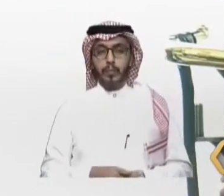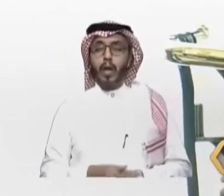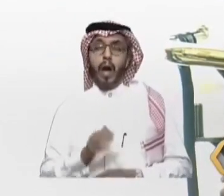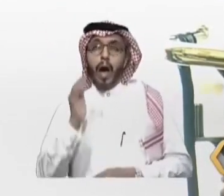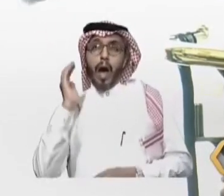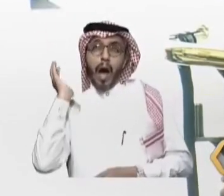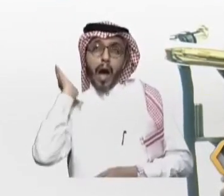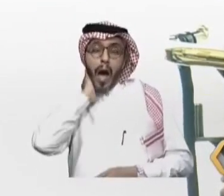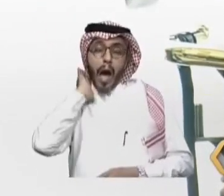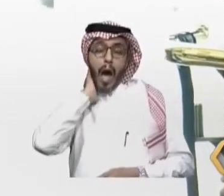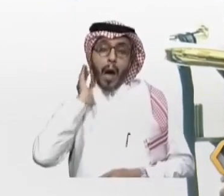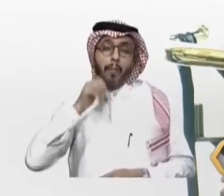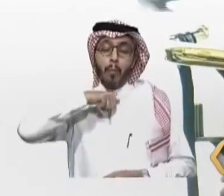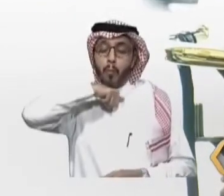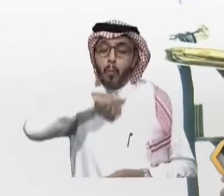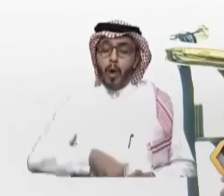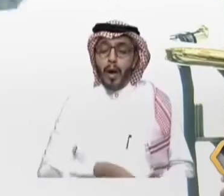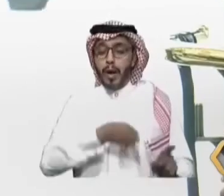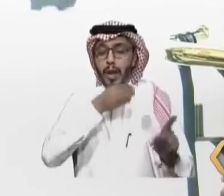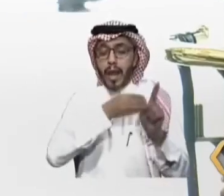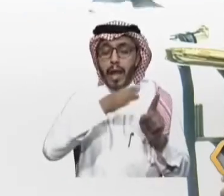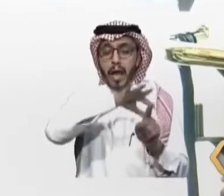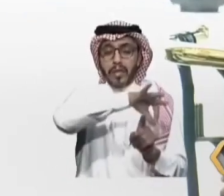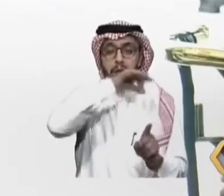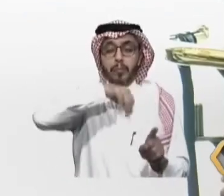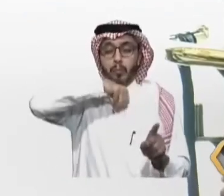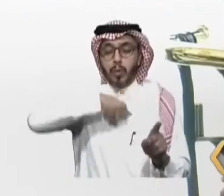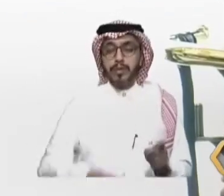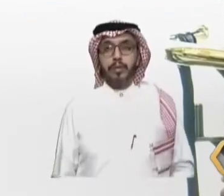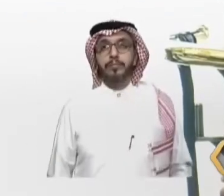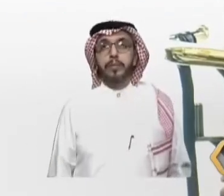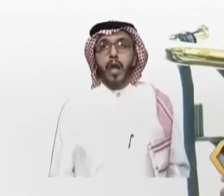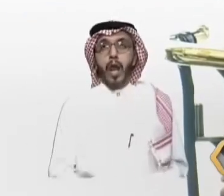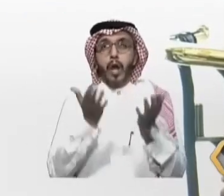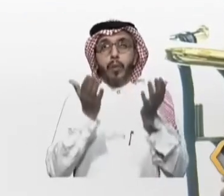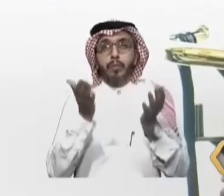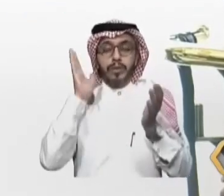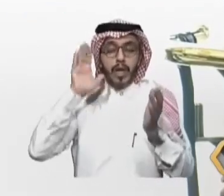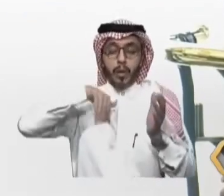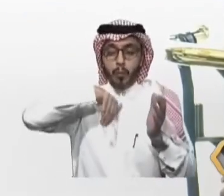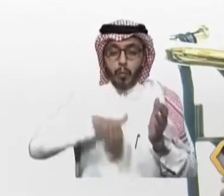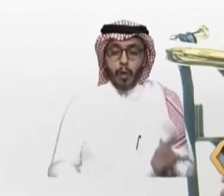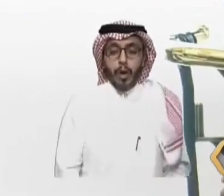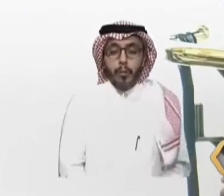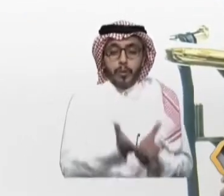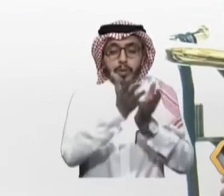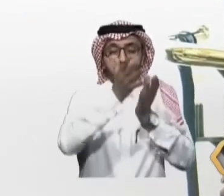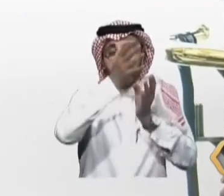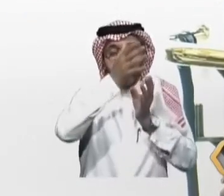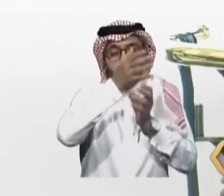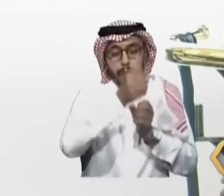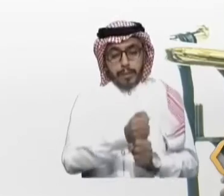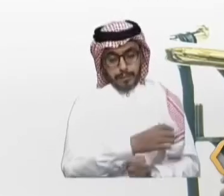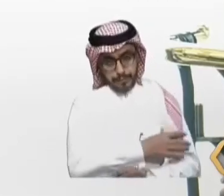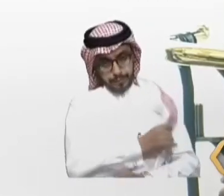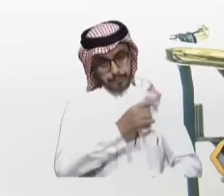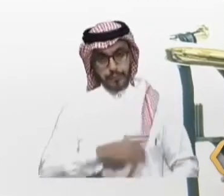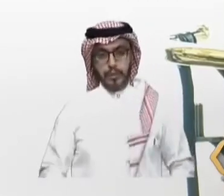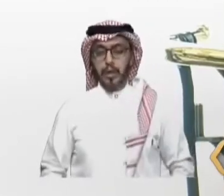وأمينه على وحيه ومصطفاه. اللهم صلِّ وسلِّم على عبدك ورسولك